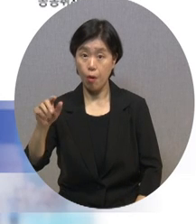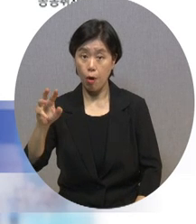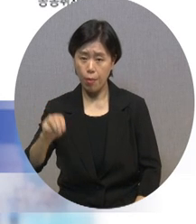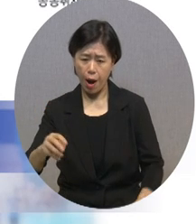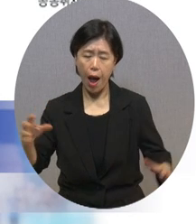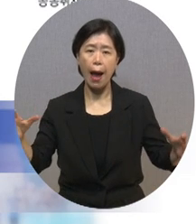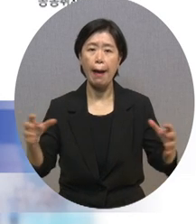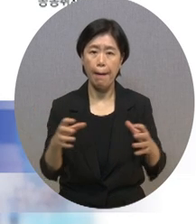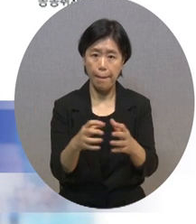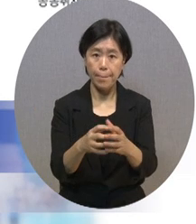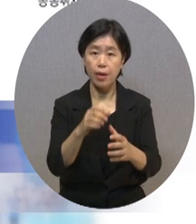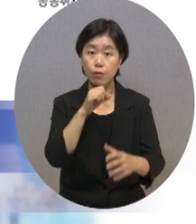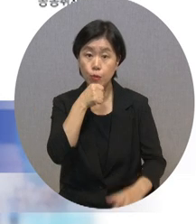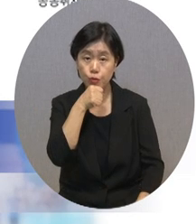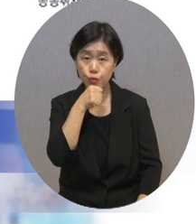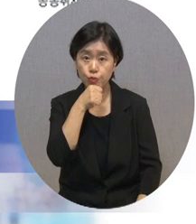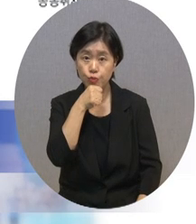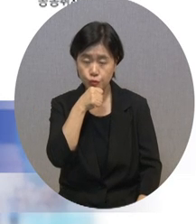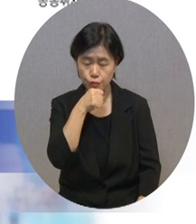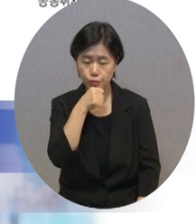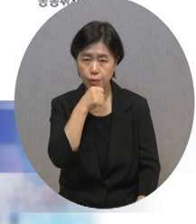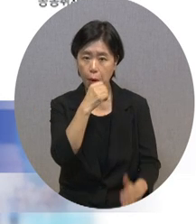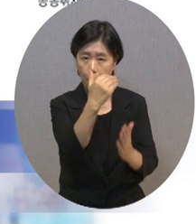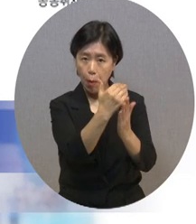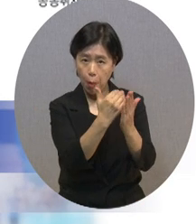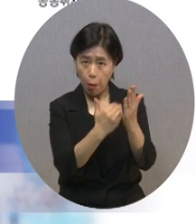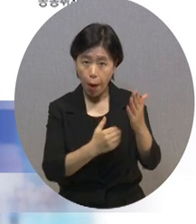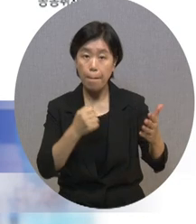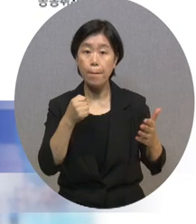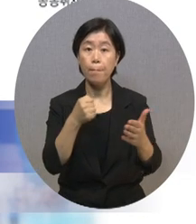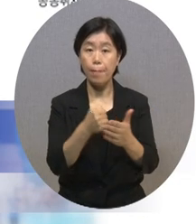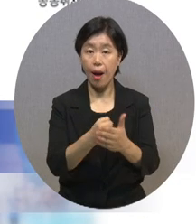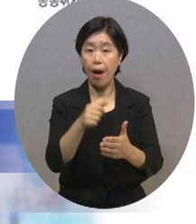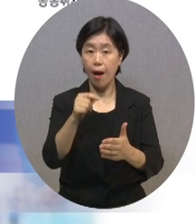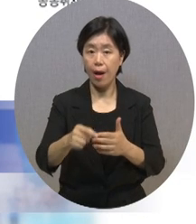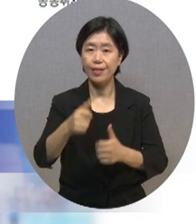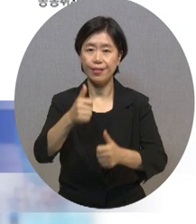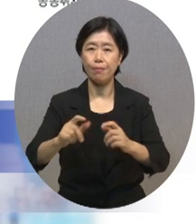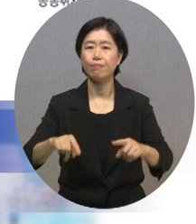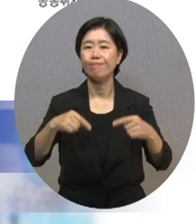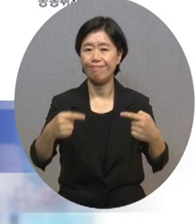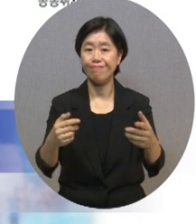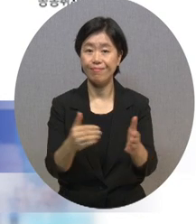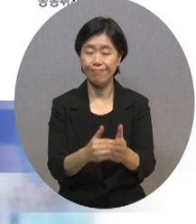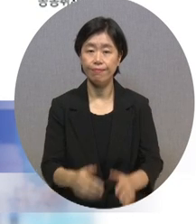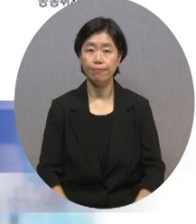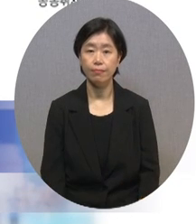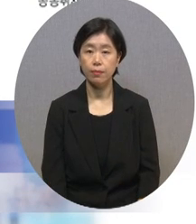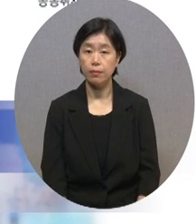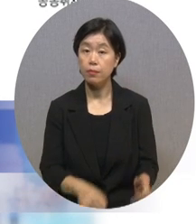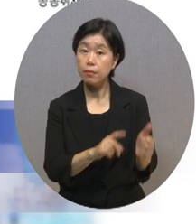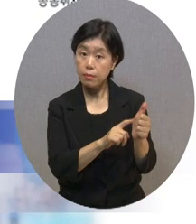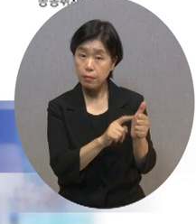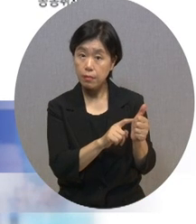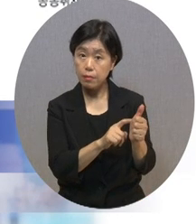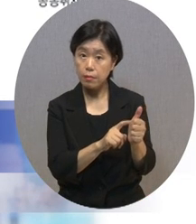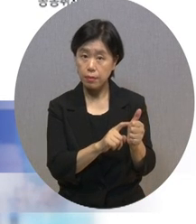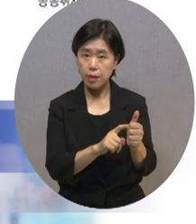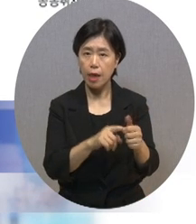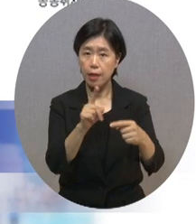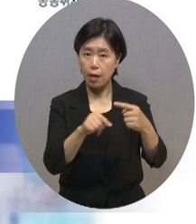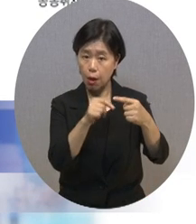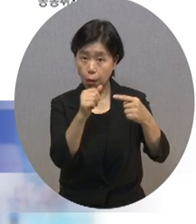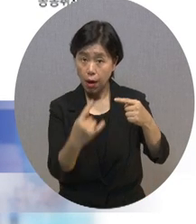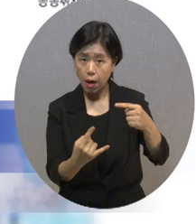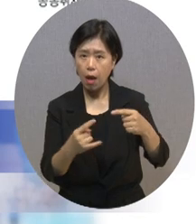종목의 합산 기록을 최종 순위로 정하는 트라이에슬론 종목에 출전했습니다 김선수는 대회가 하루